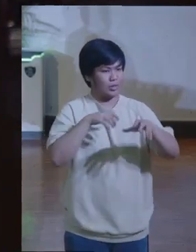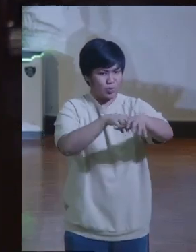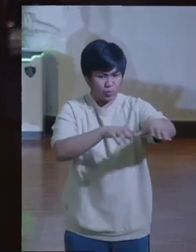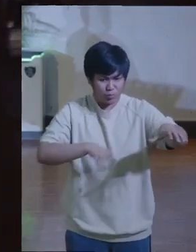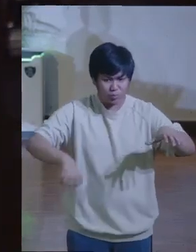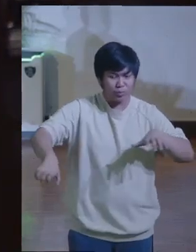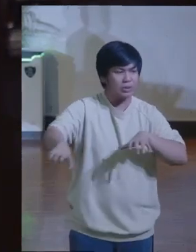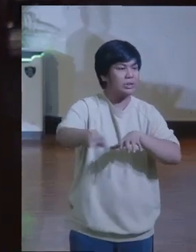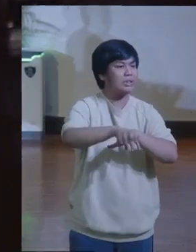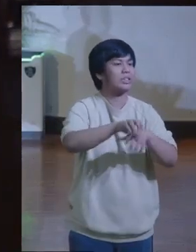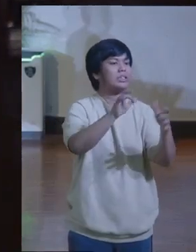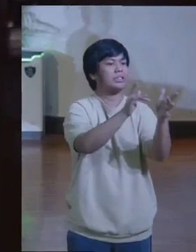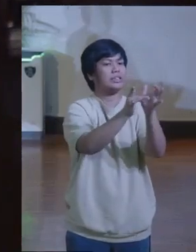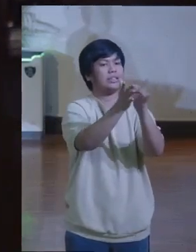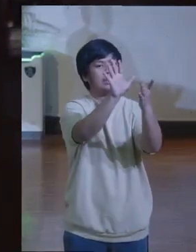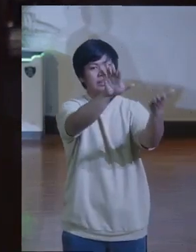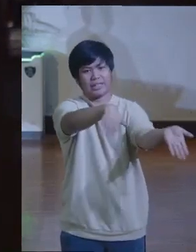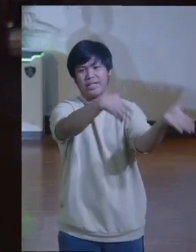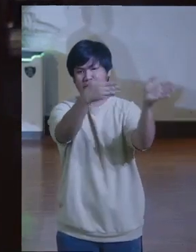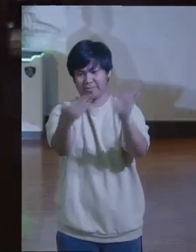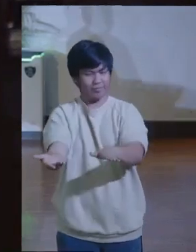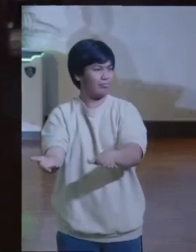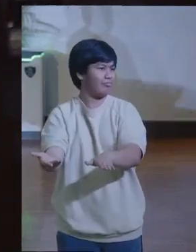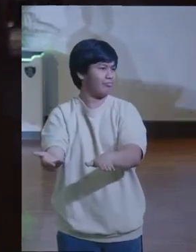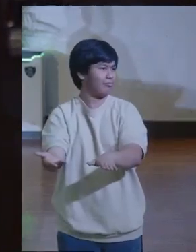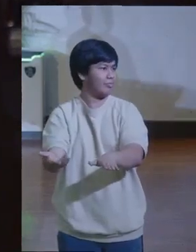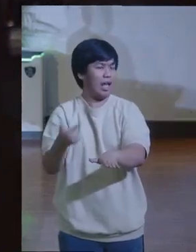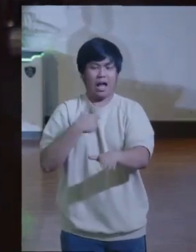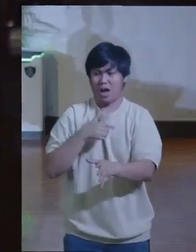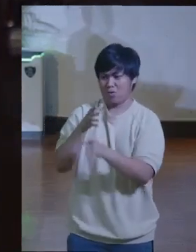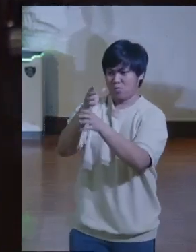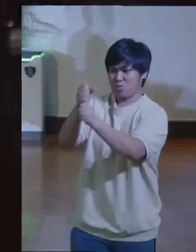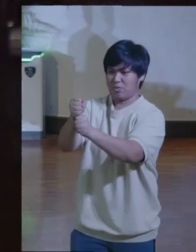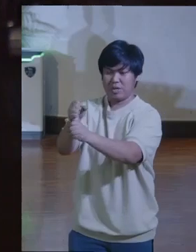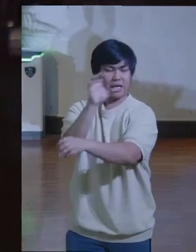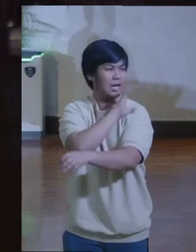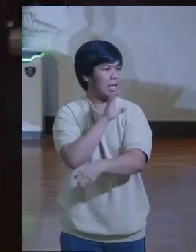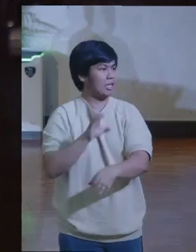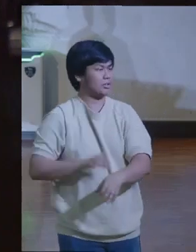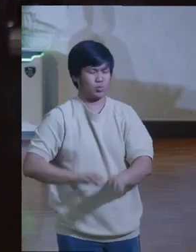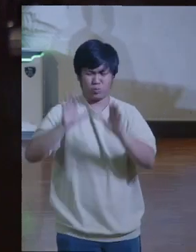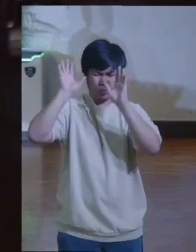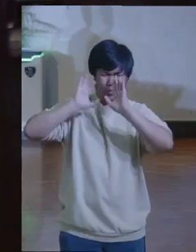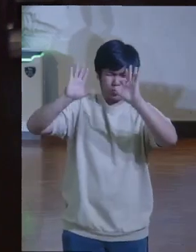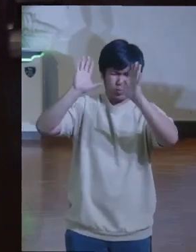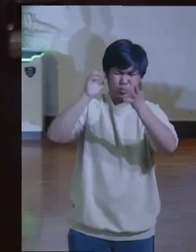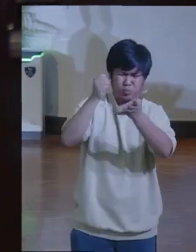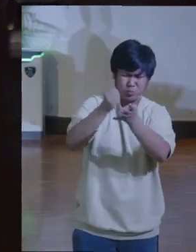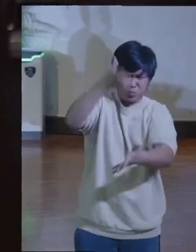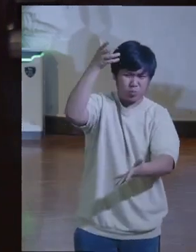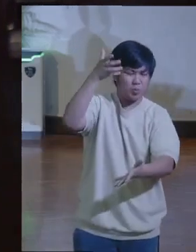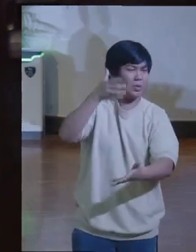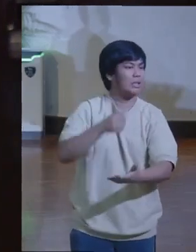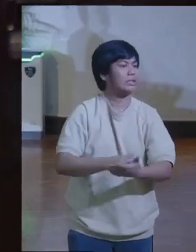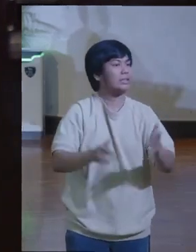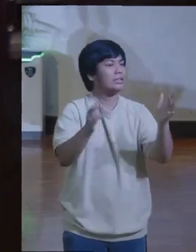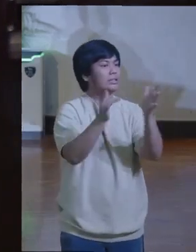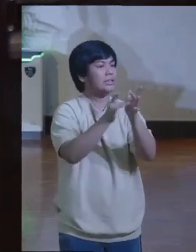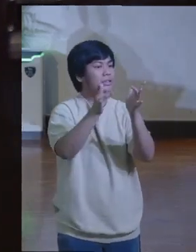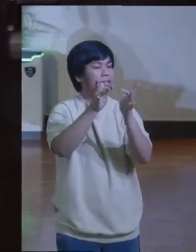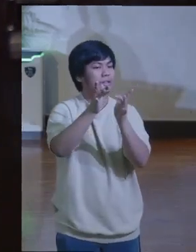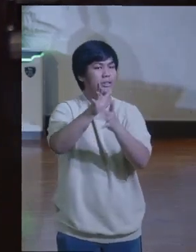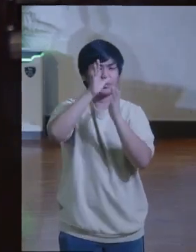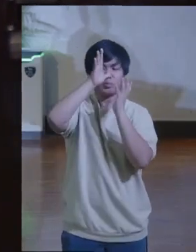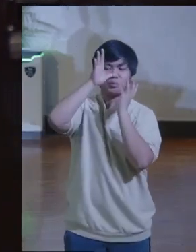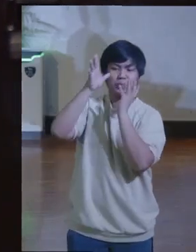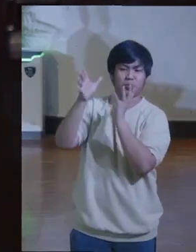place He died. I cling to Christ and marvel at the cost. Jesus forsaken,